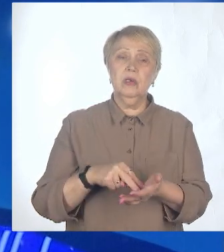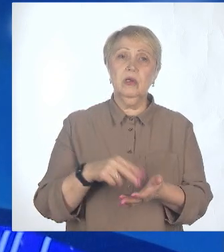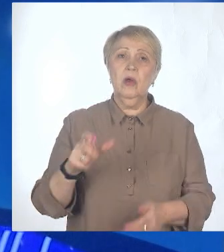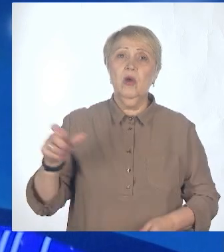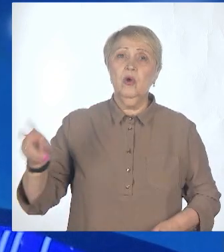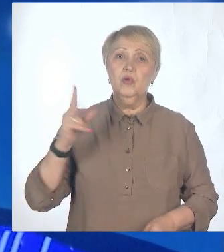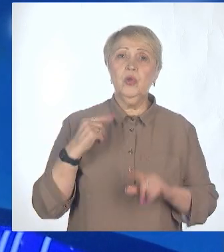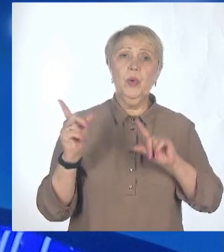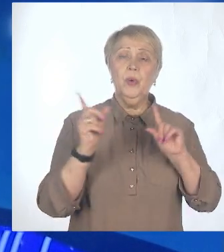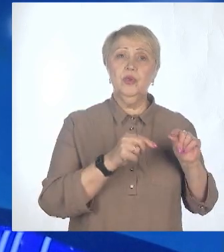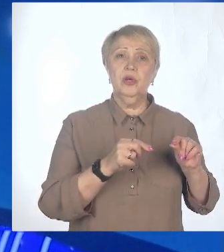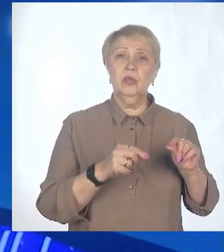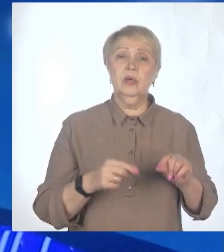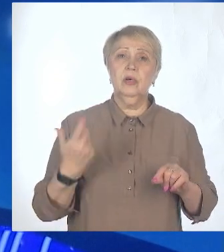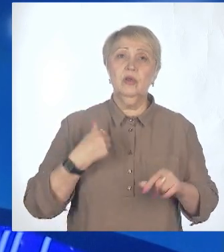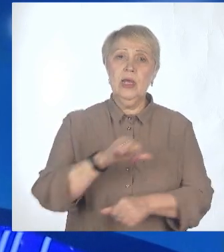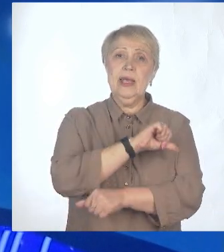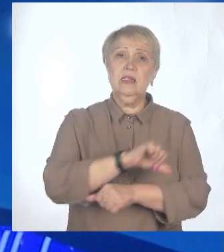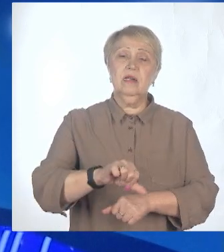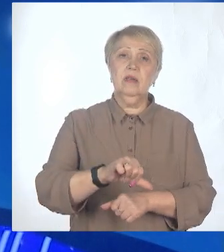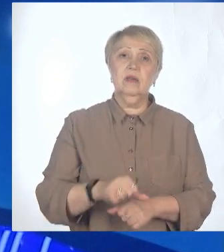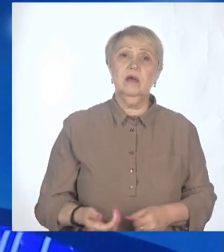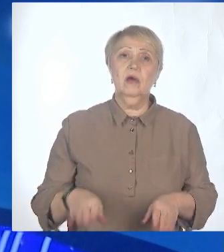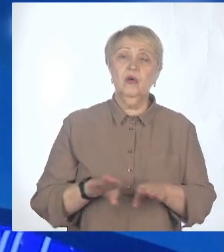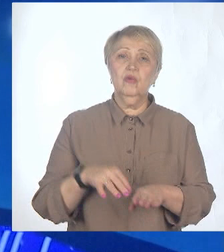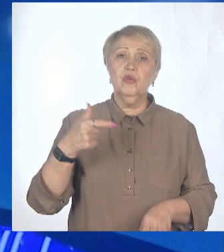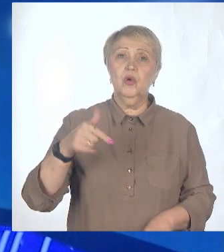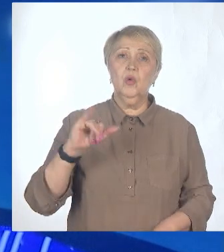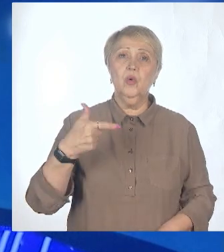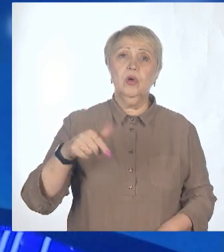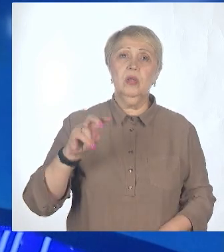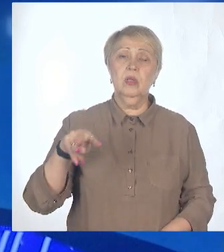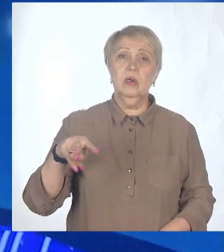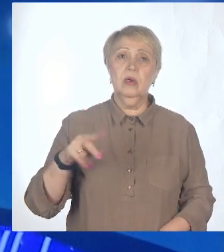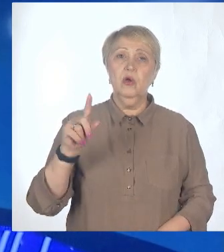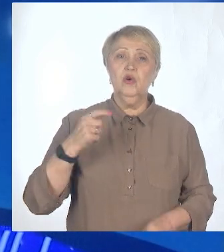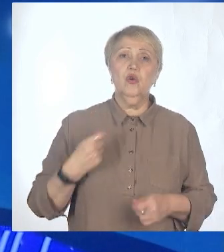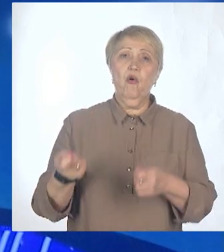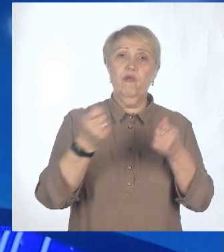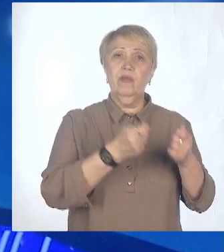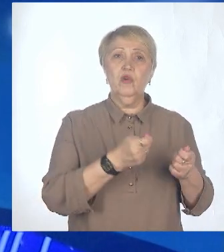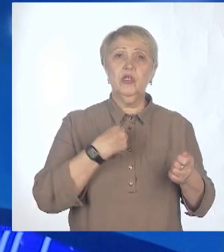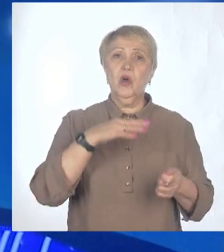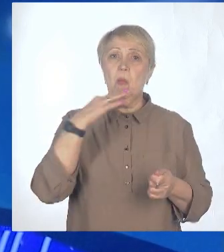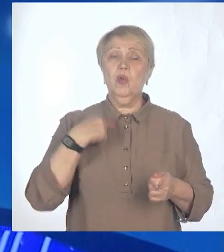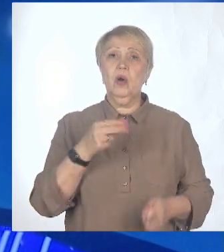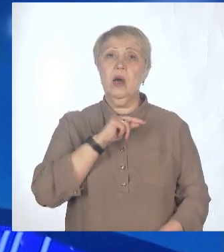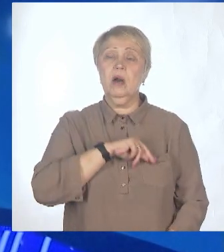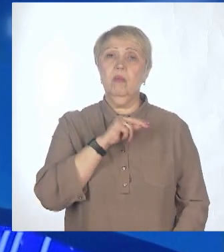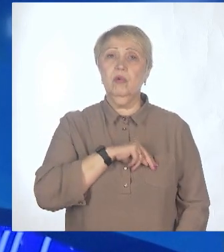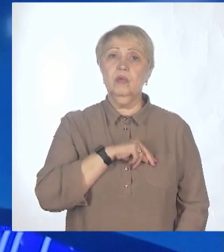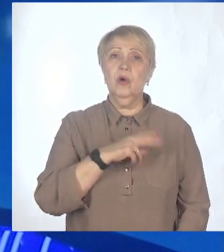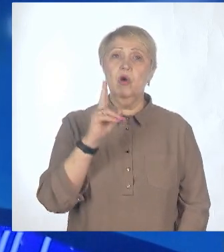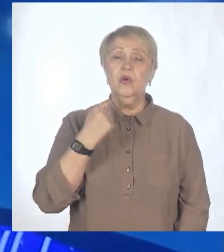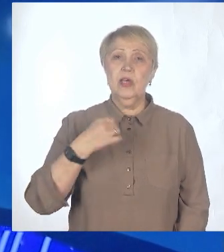кто-то уезжает за границу, там тот же Google, да, вот буквально на днях появилась новость, что вывозит сотрудников, но кто-то вот в